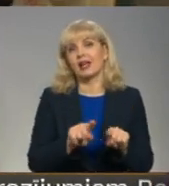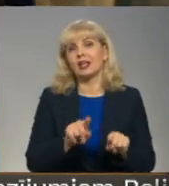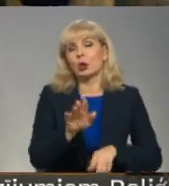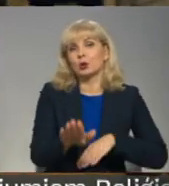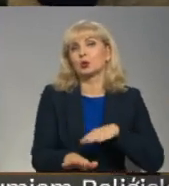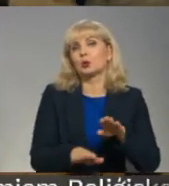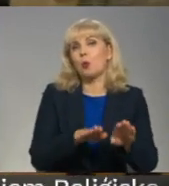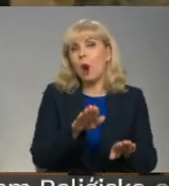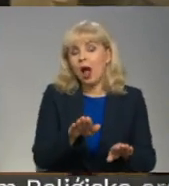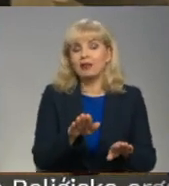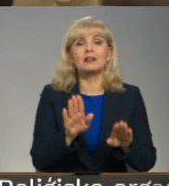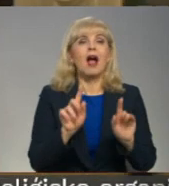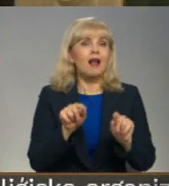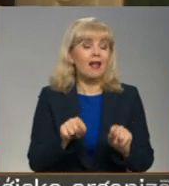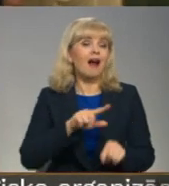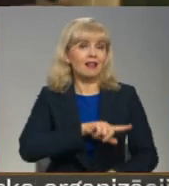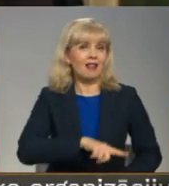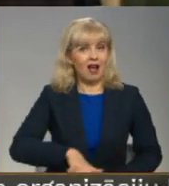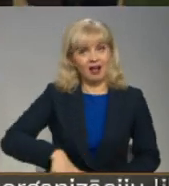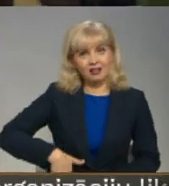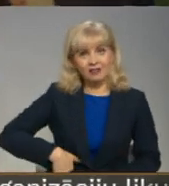tas pakāpiens, lai Latvijā